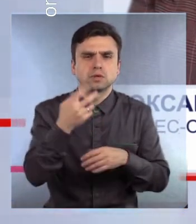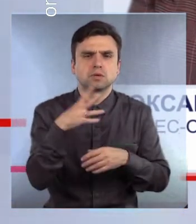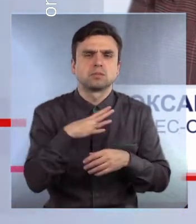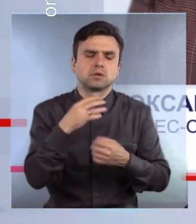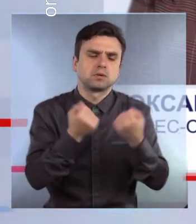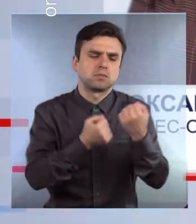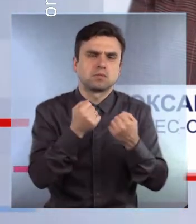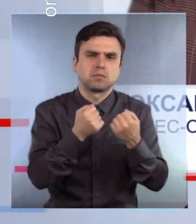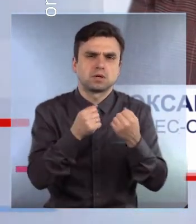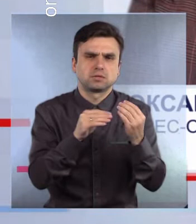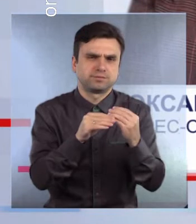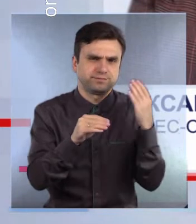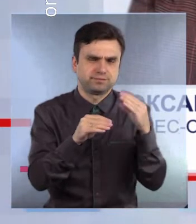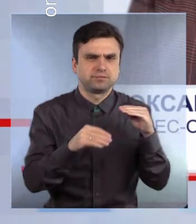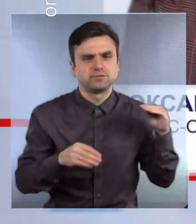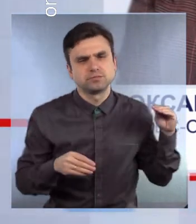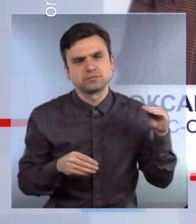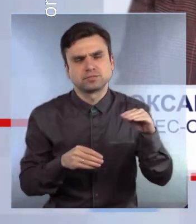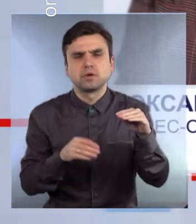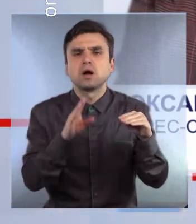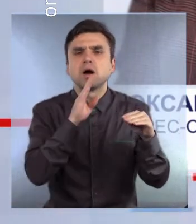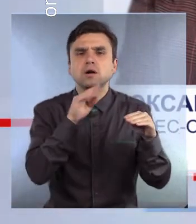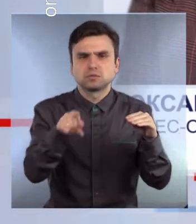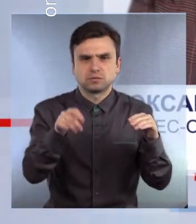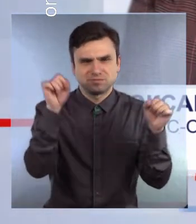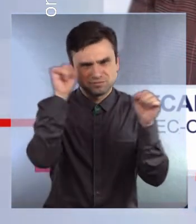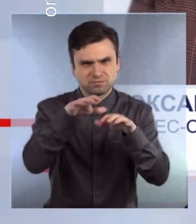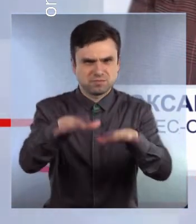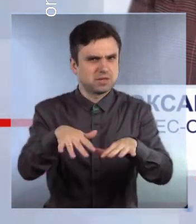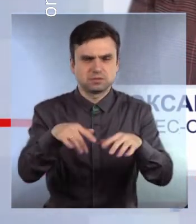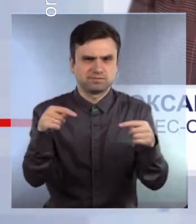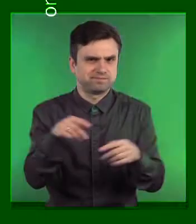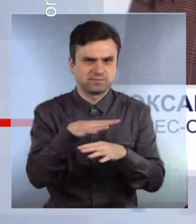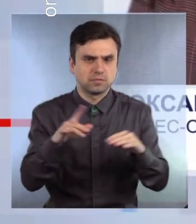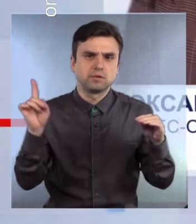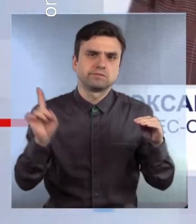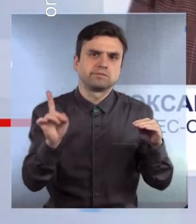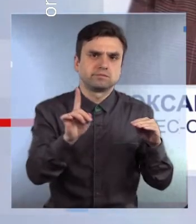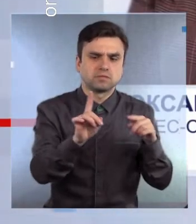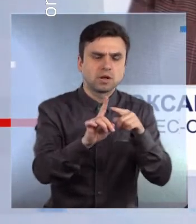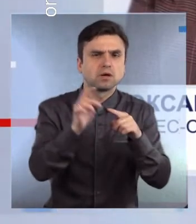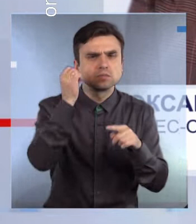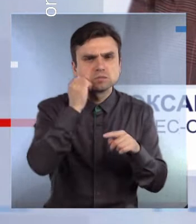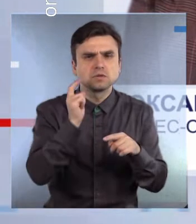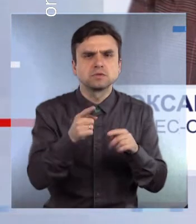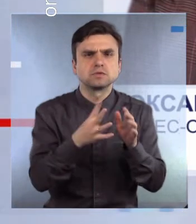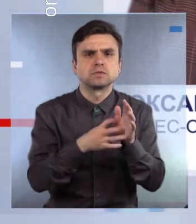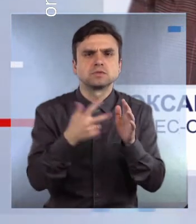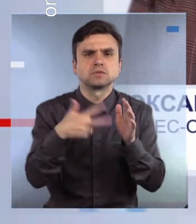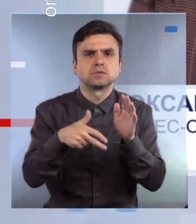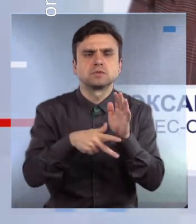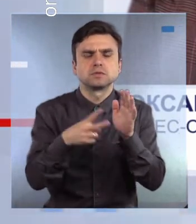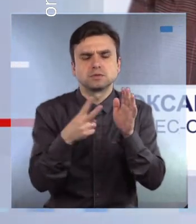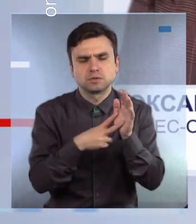на пішохода, саме жінку 37-го року народження. Остання в результаті наїзду отримала